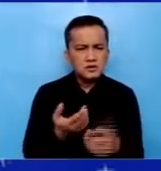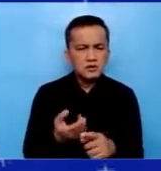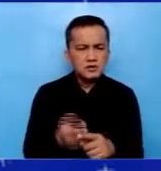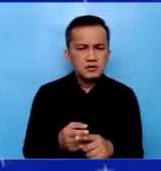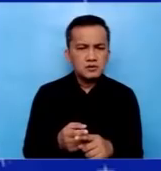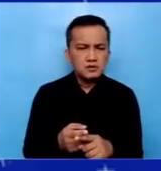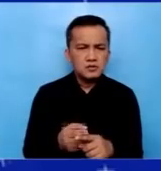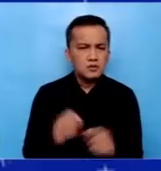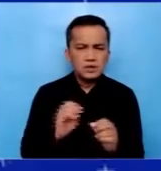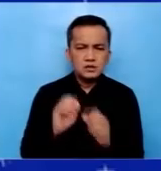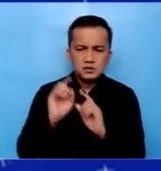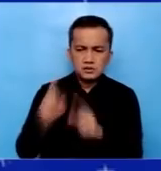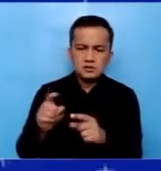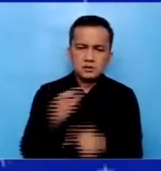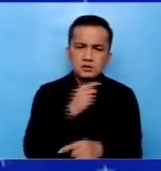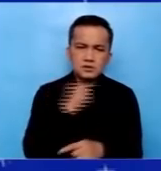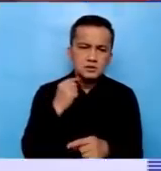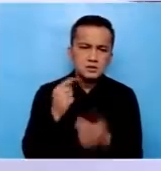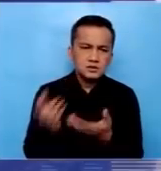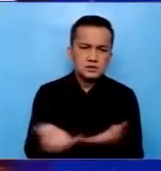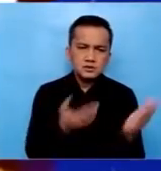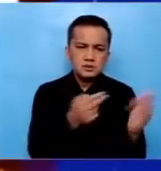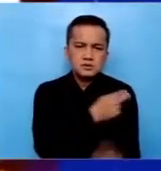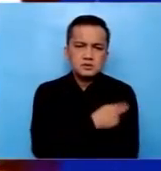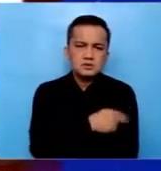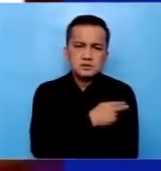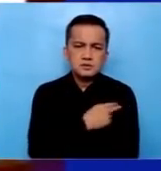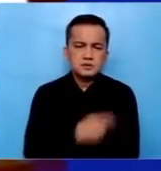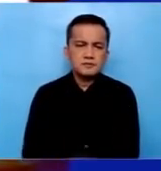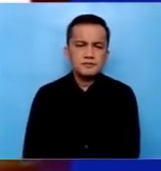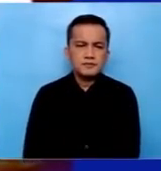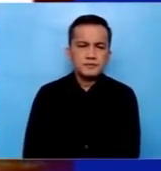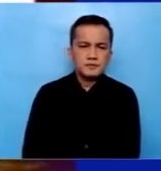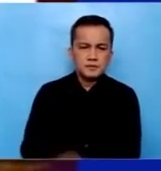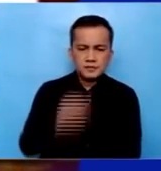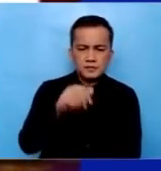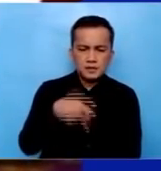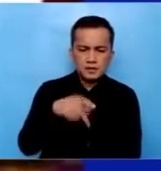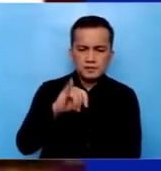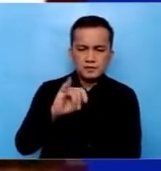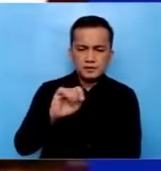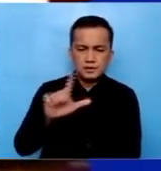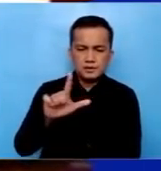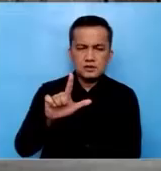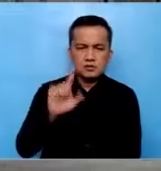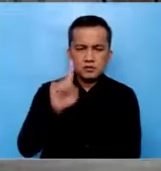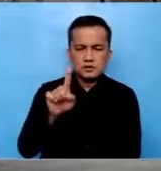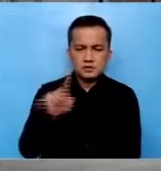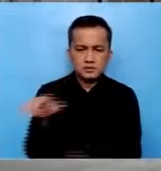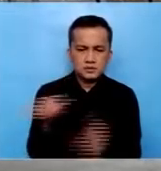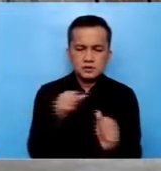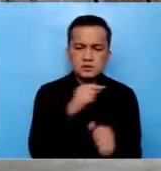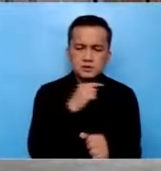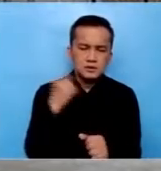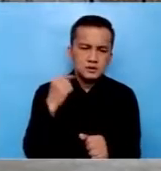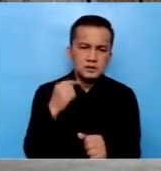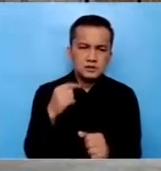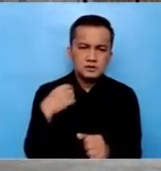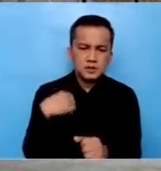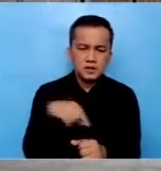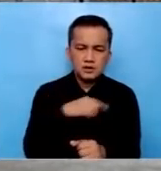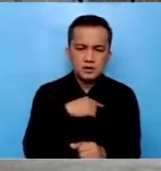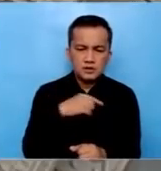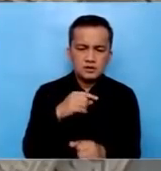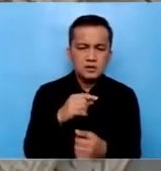tugon ang pari na idinerecho sa ospital. April 1 daw nang umalis ang paring si Peregrino sa Our Lady of the Most Holy